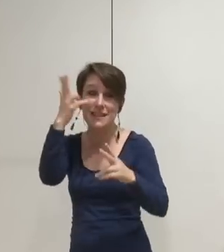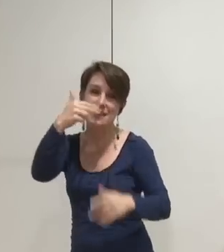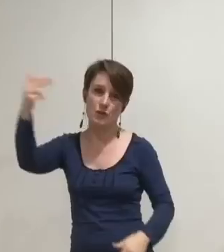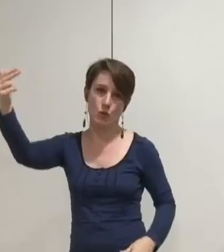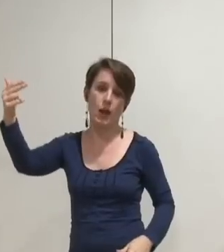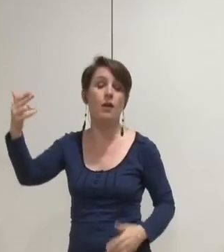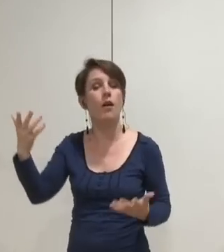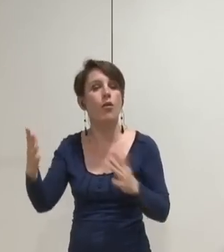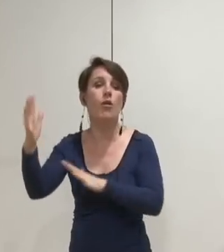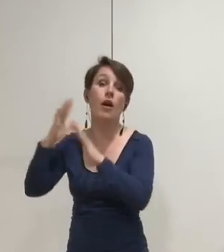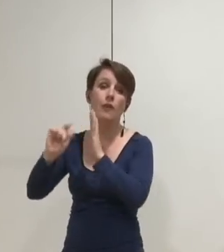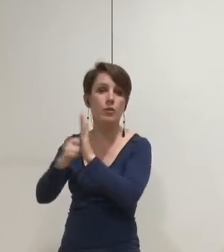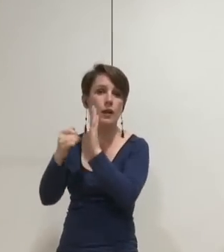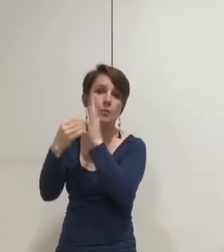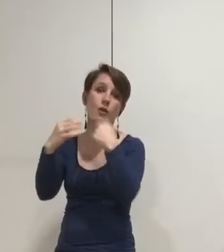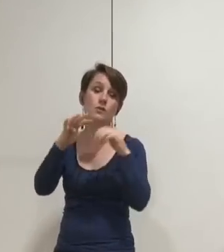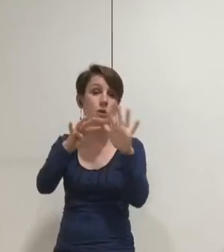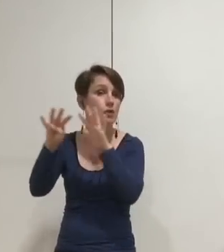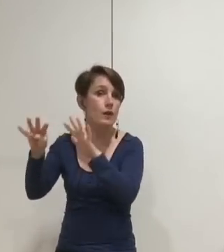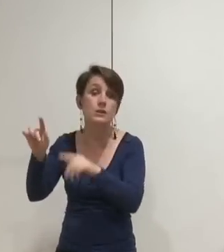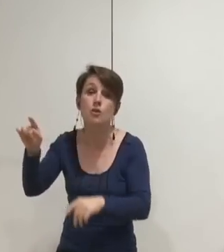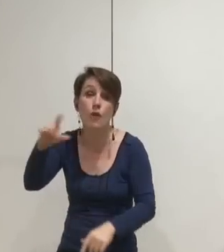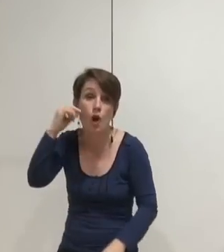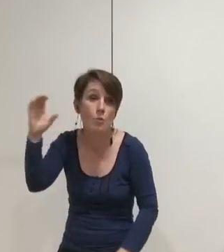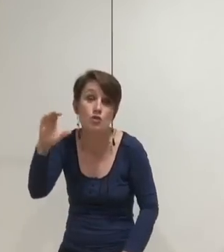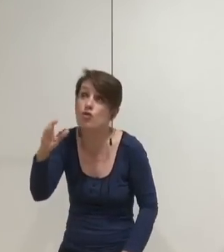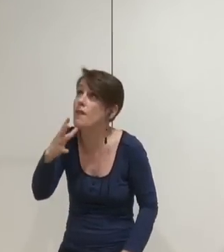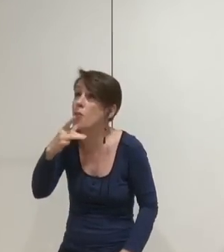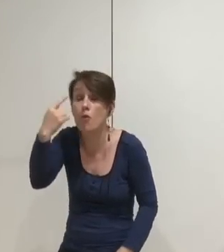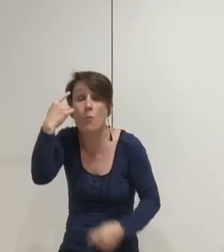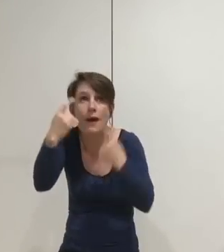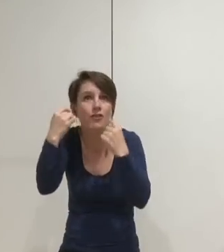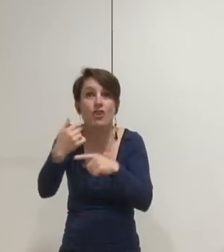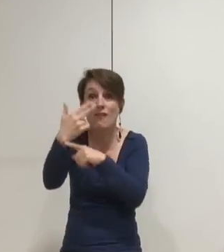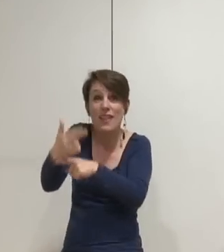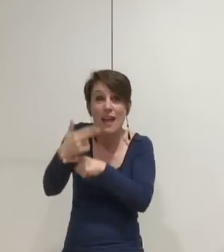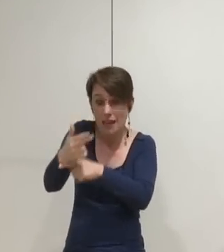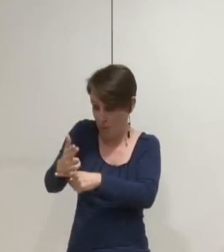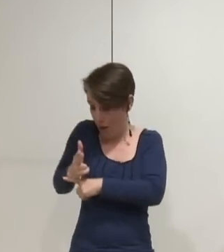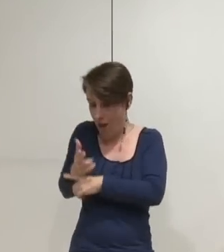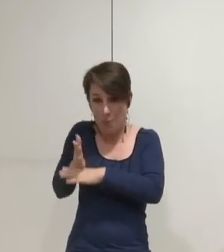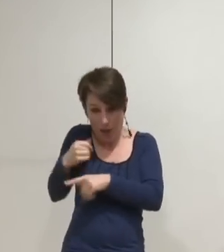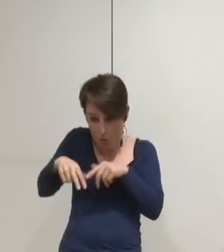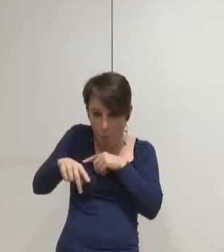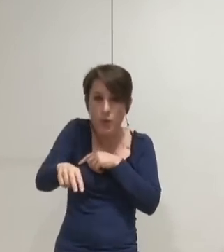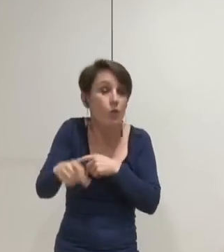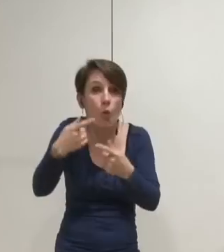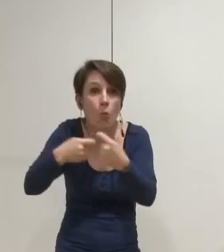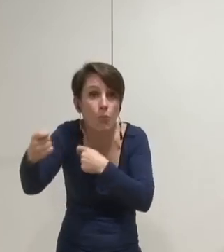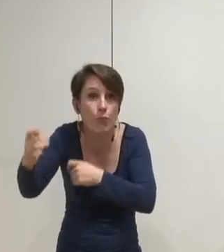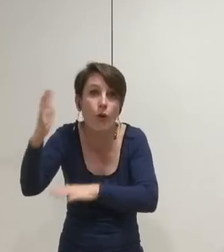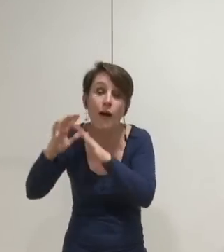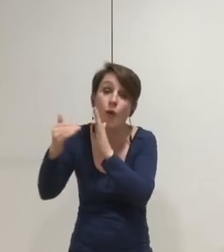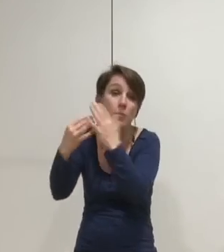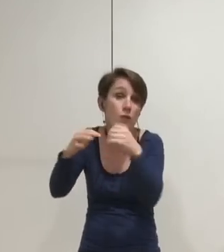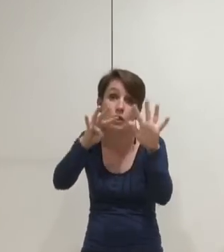doute pas se poser la question de système de caméra embarqué embarqué sur les policiers municipaux on pourrait peut-être lui